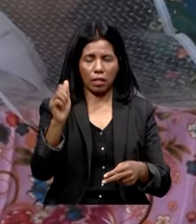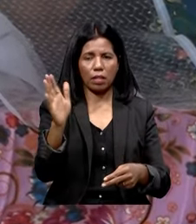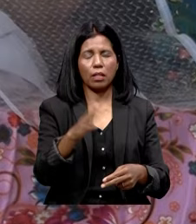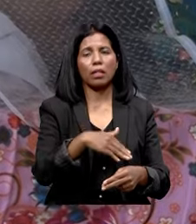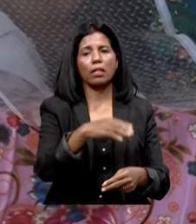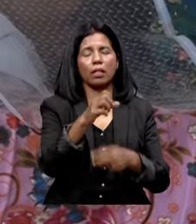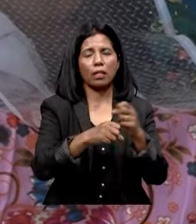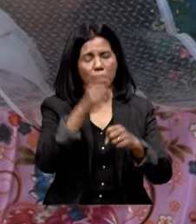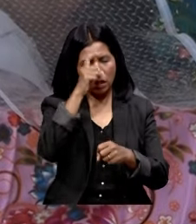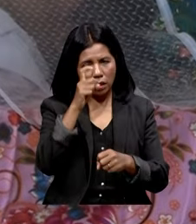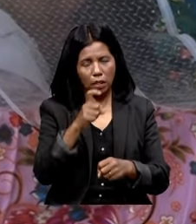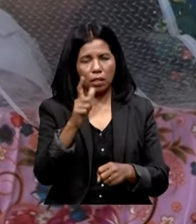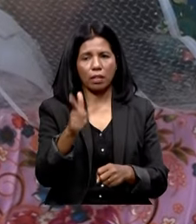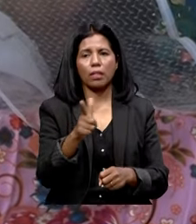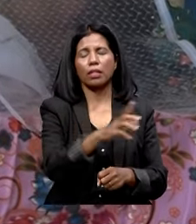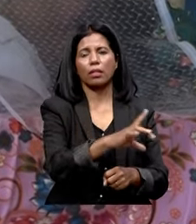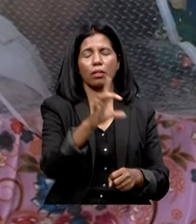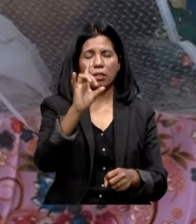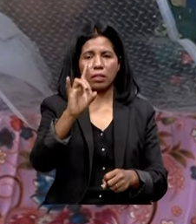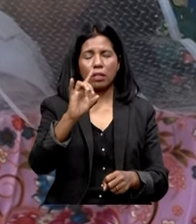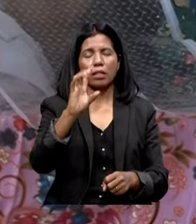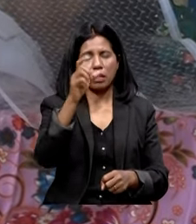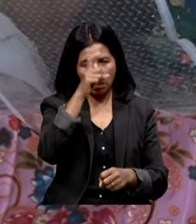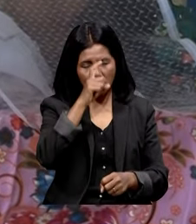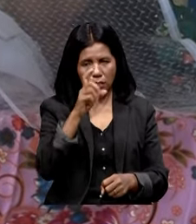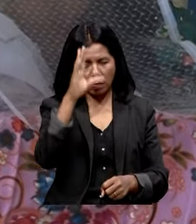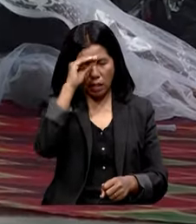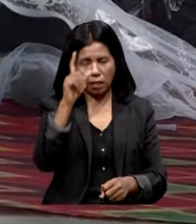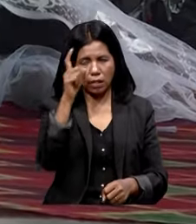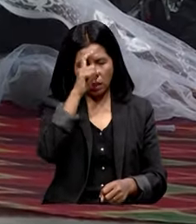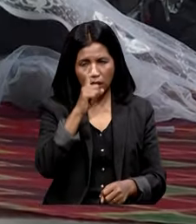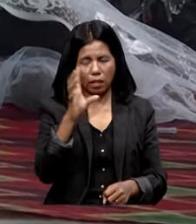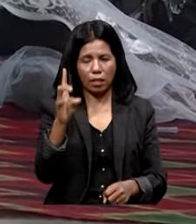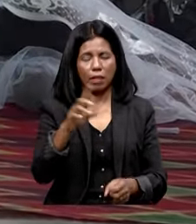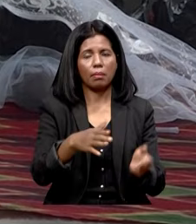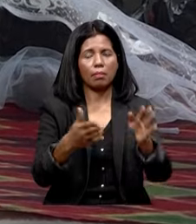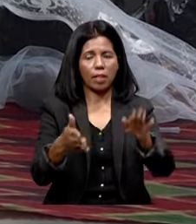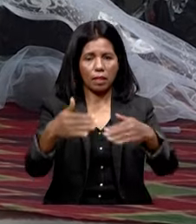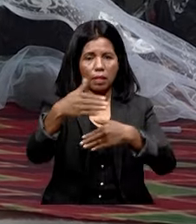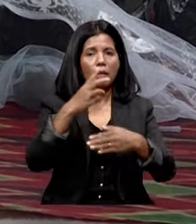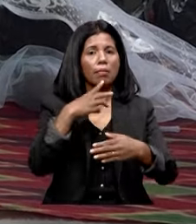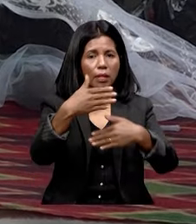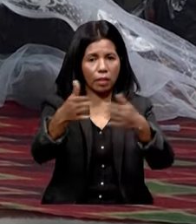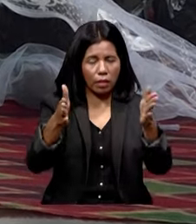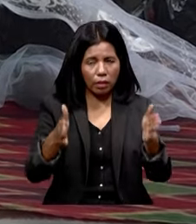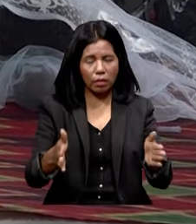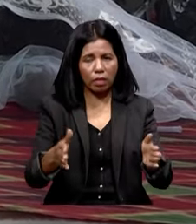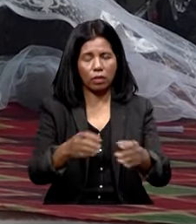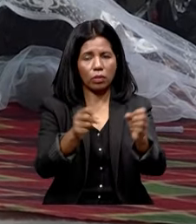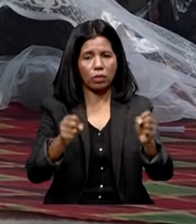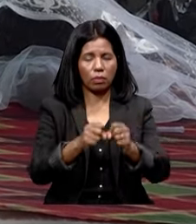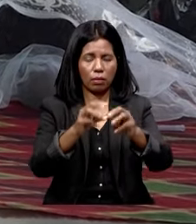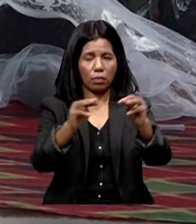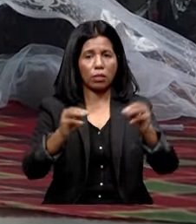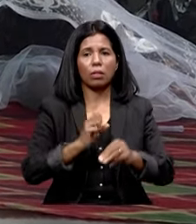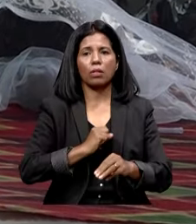Guzmang tinang hitu ho Giovanio Jordan Guzmang tinang nen mati hatang kilaran ia suku suai loro aldea sukabilaran pos administrativo